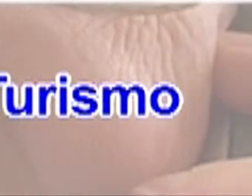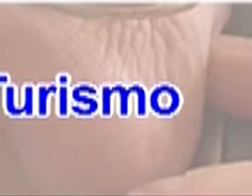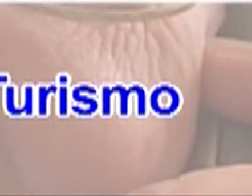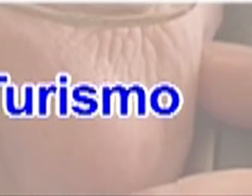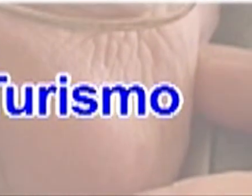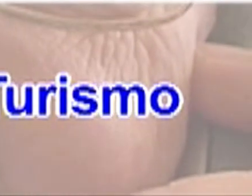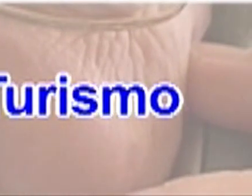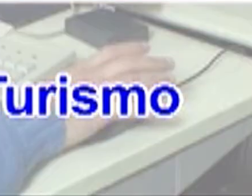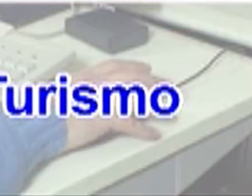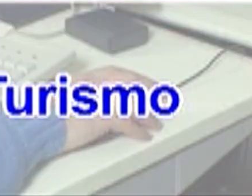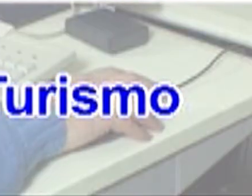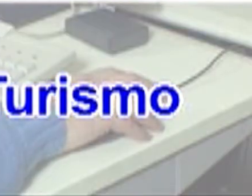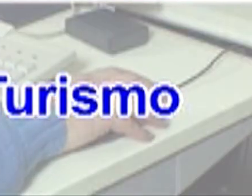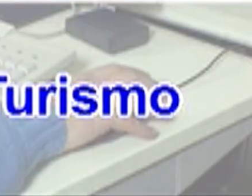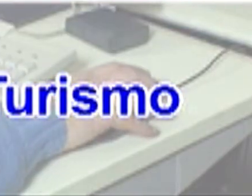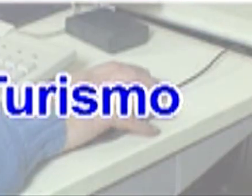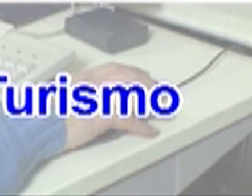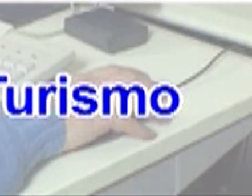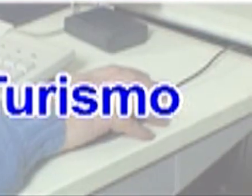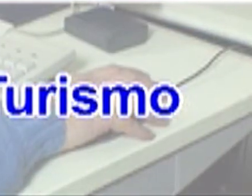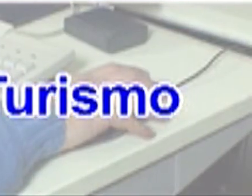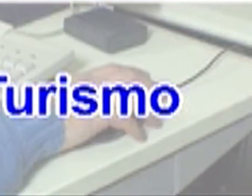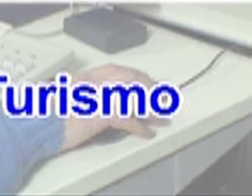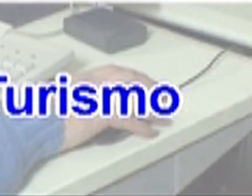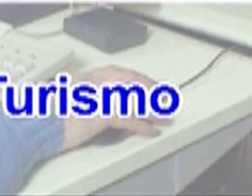tutelava del somministrare dei farmaci ai